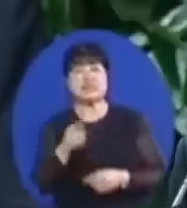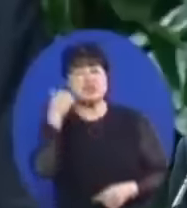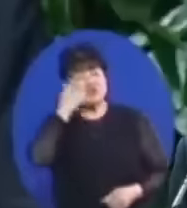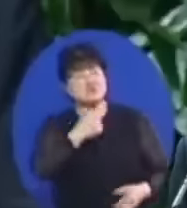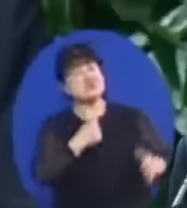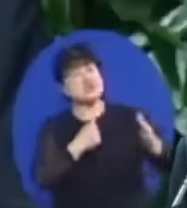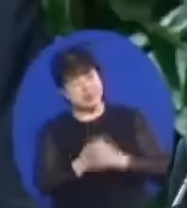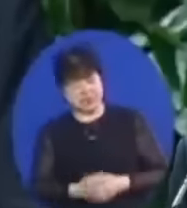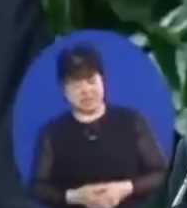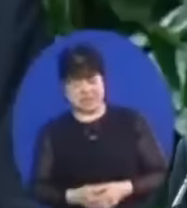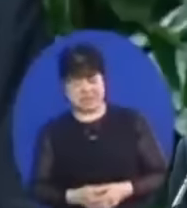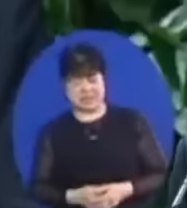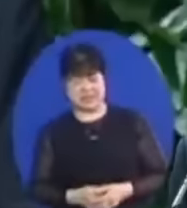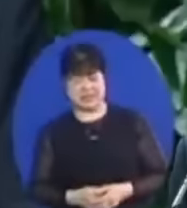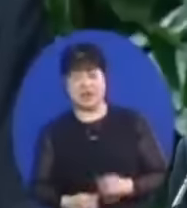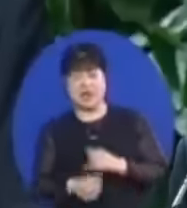사람이